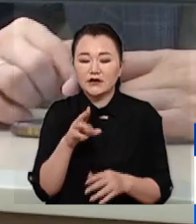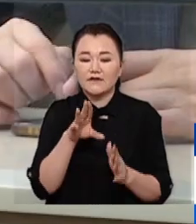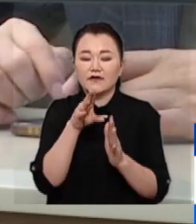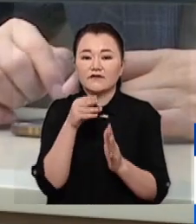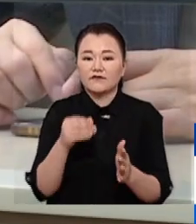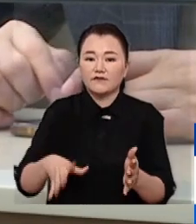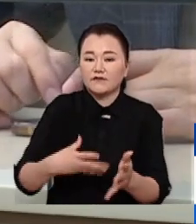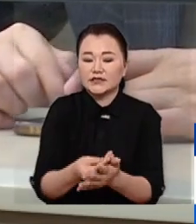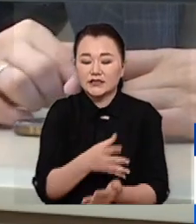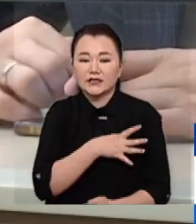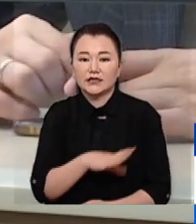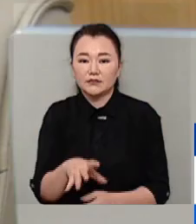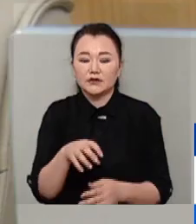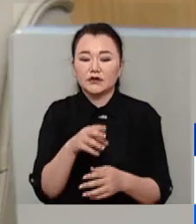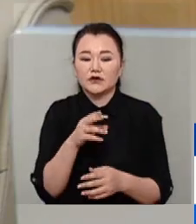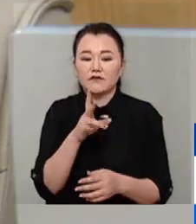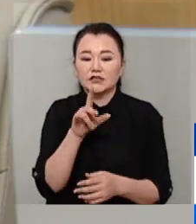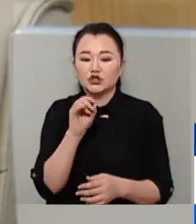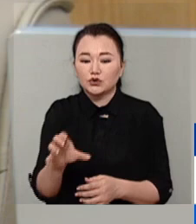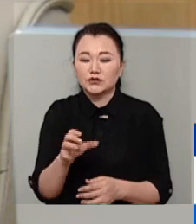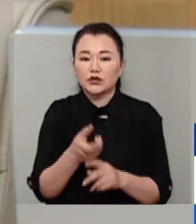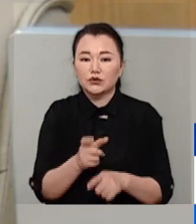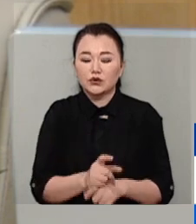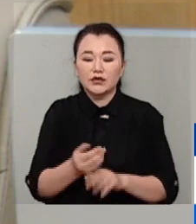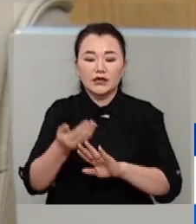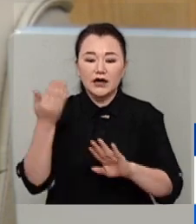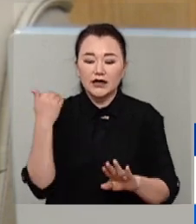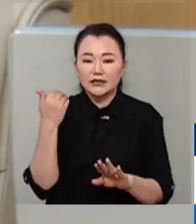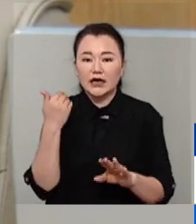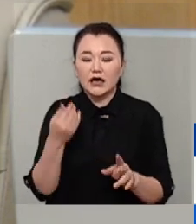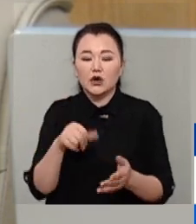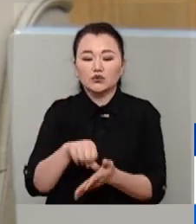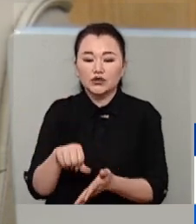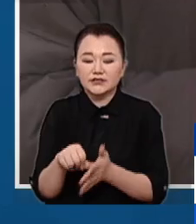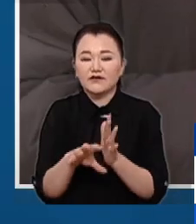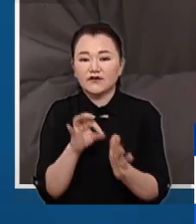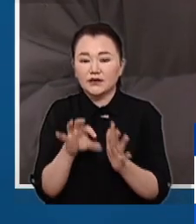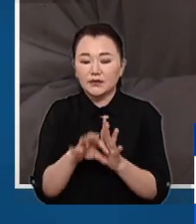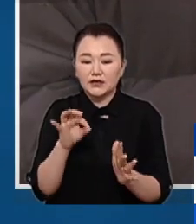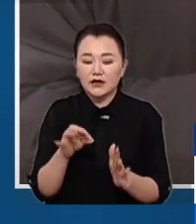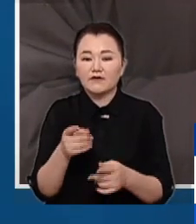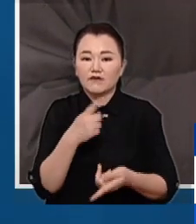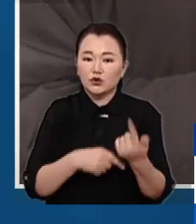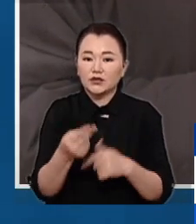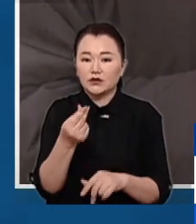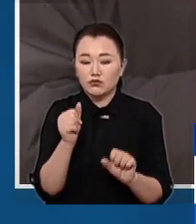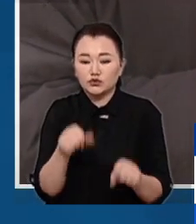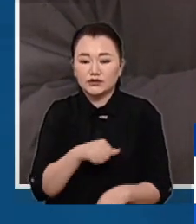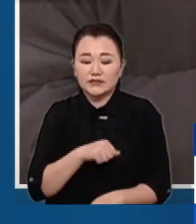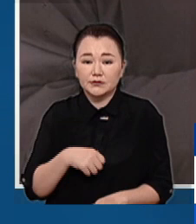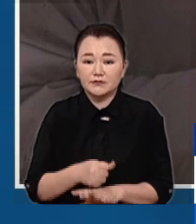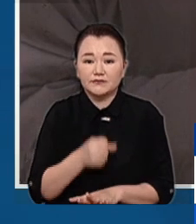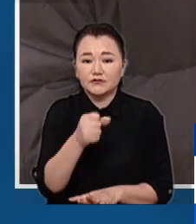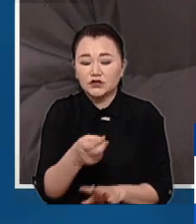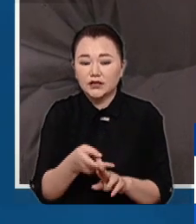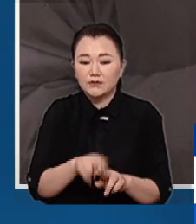вносили избирательный взнос, те, которые ранее участвовали в выборах. Вернуть деньги смогут и самовыдвиженцы.